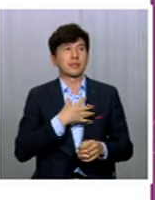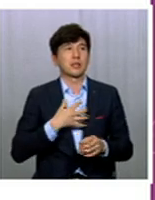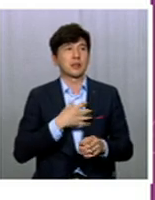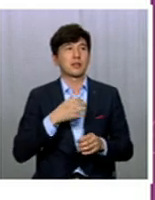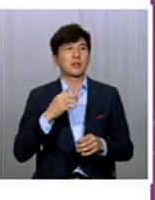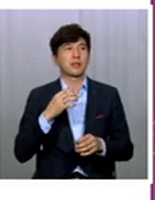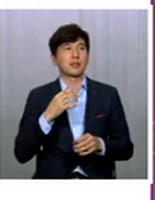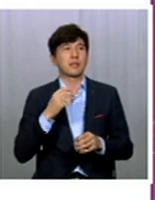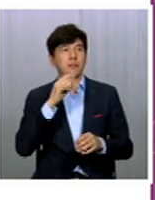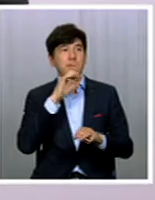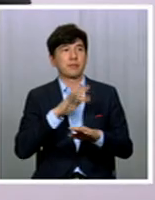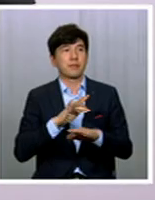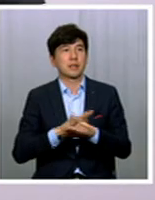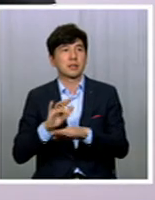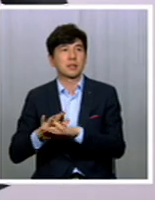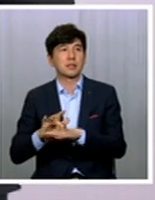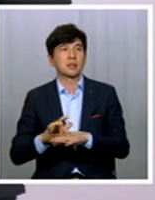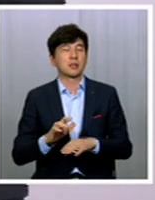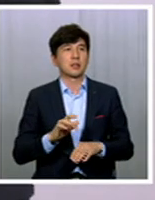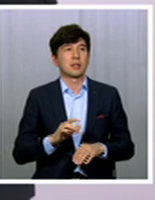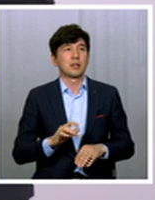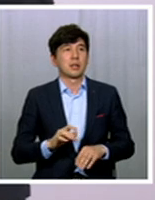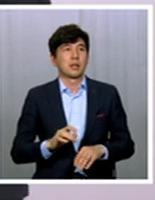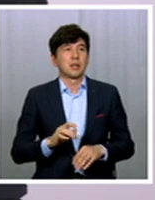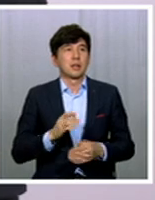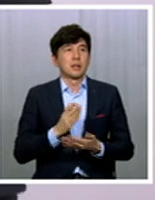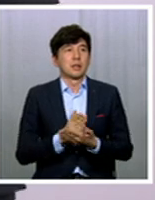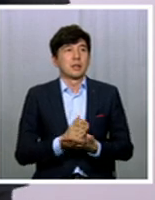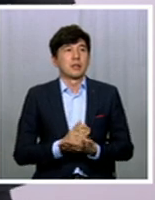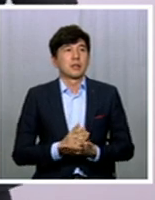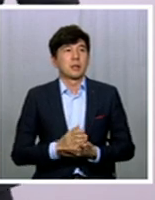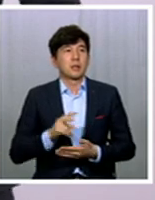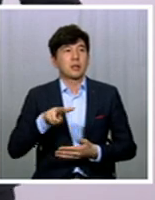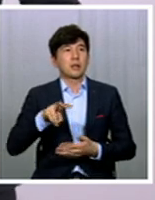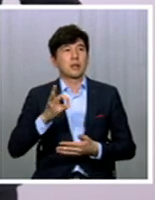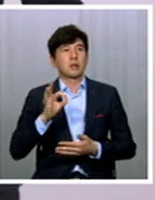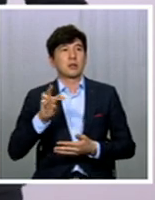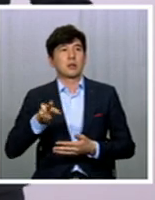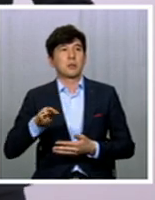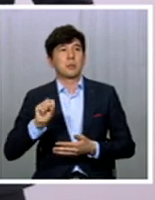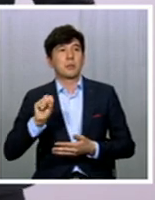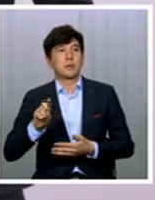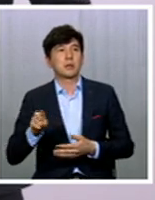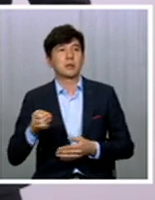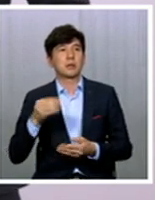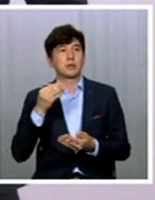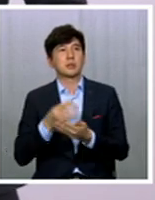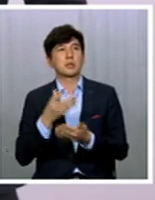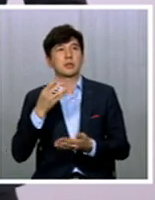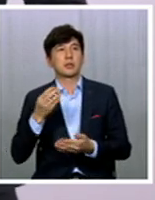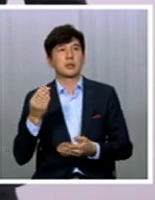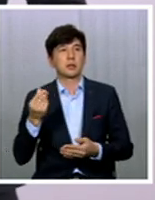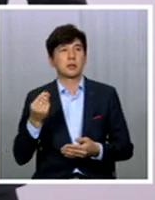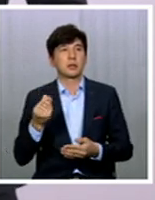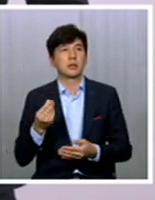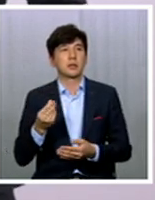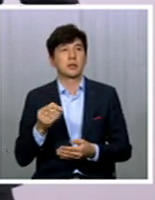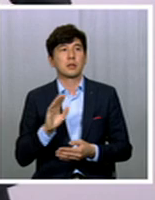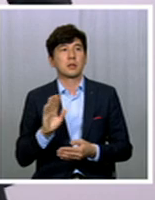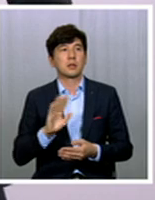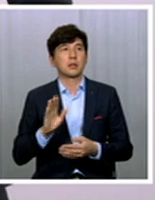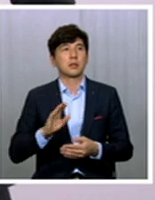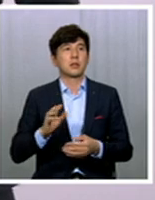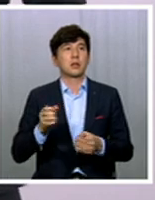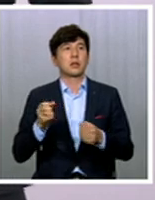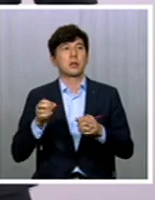бірі болып табылады. Бұл жерде, яғни ломбард мекемелерінде тек бағалы заттарды ғана емес,